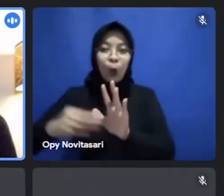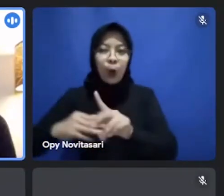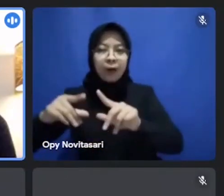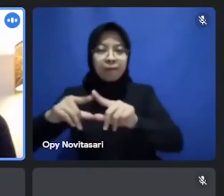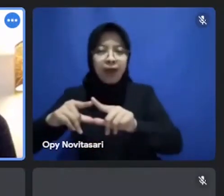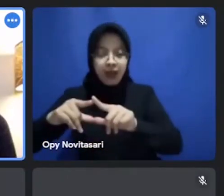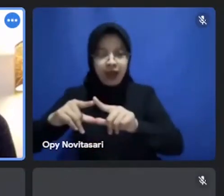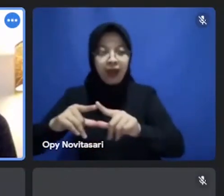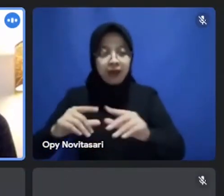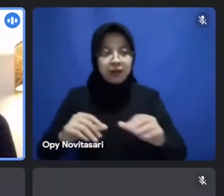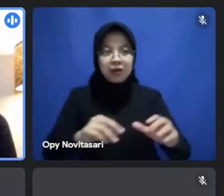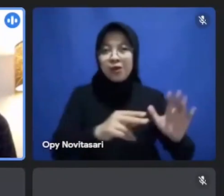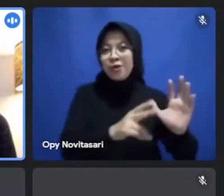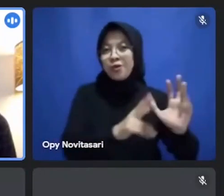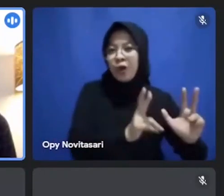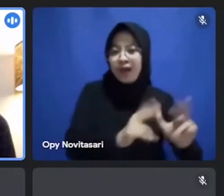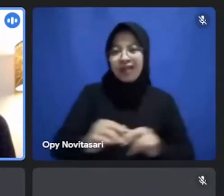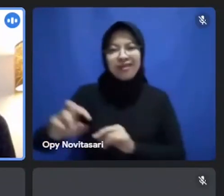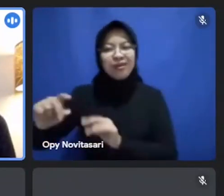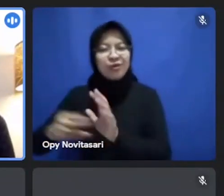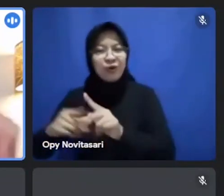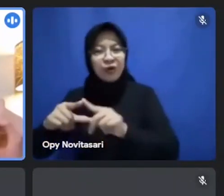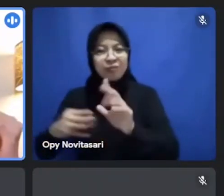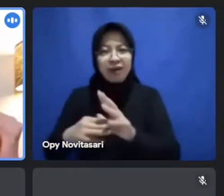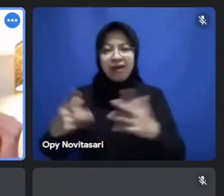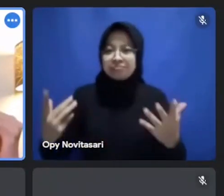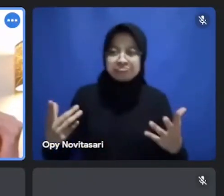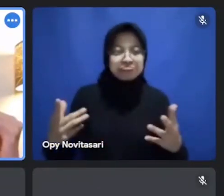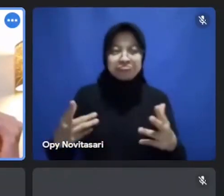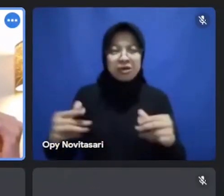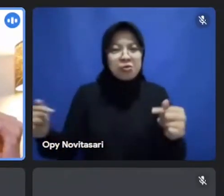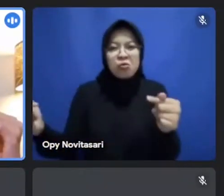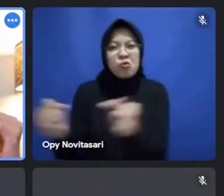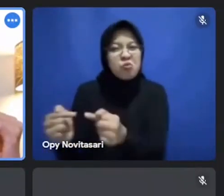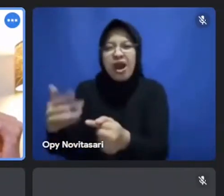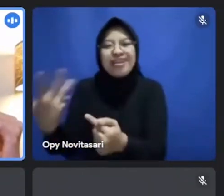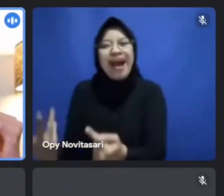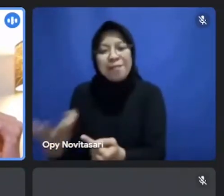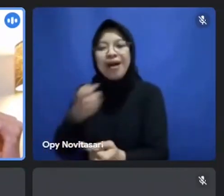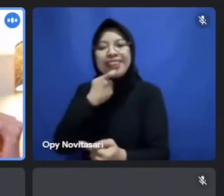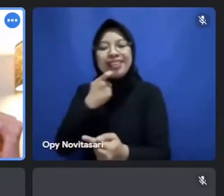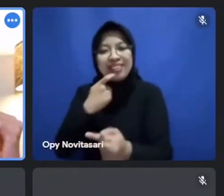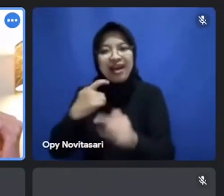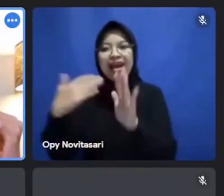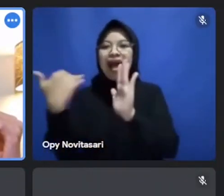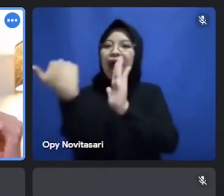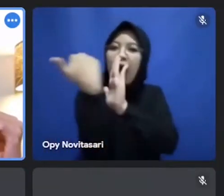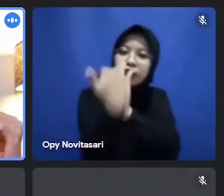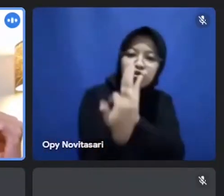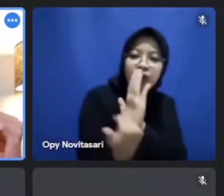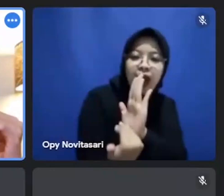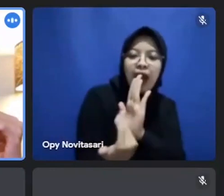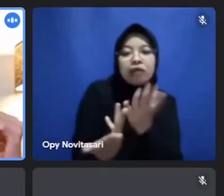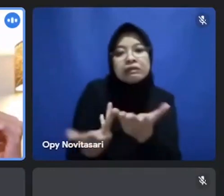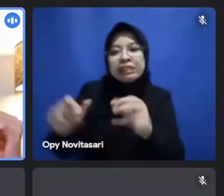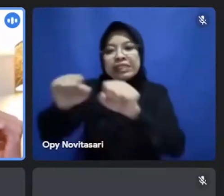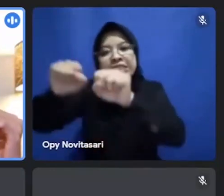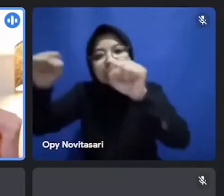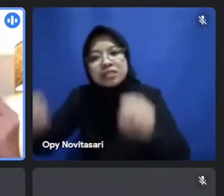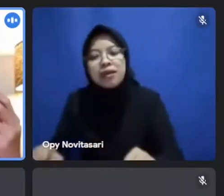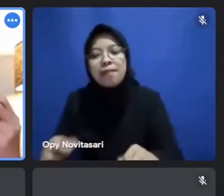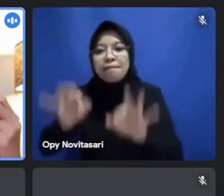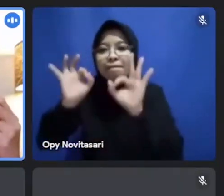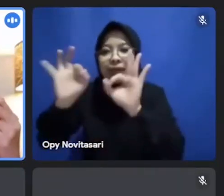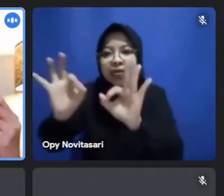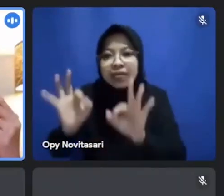diangkat kemudian itu akan mempengaruhi kebijakan-kebijakan ee Bagi EE